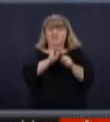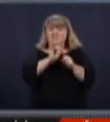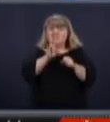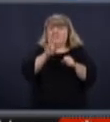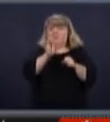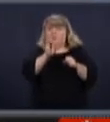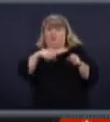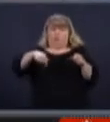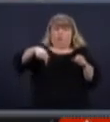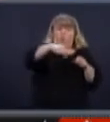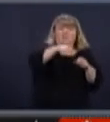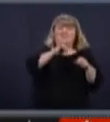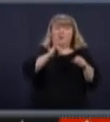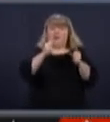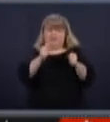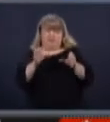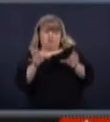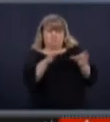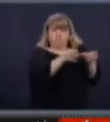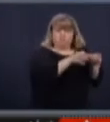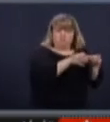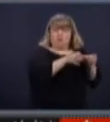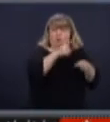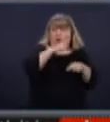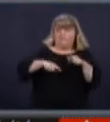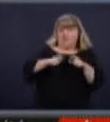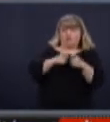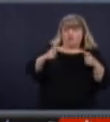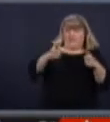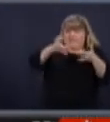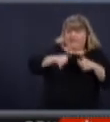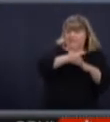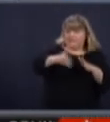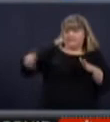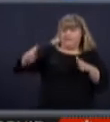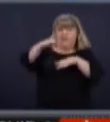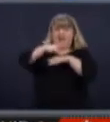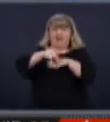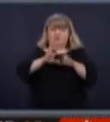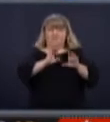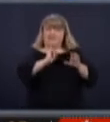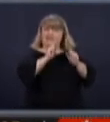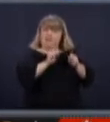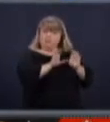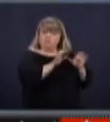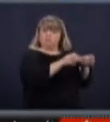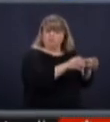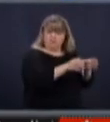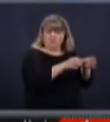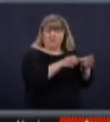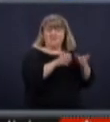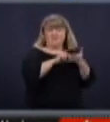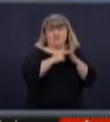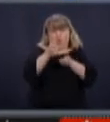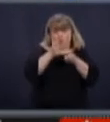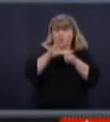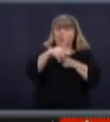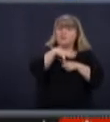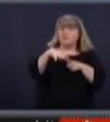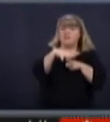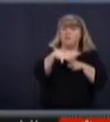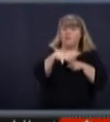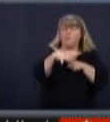ça pour éviter que toute l'usine devienne malade ou que toutes les familles deviennent malades, on est en train de contrôler la situation. Ce qu'on veut